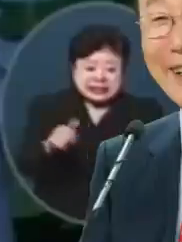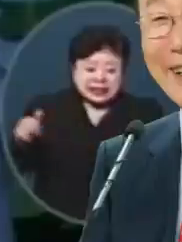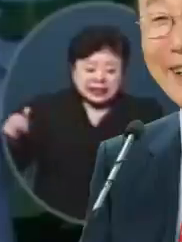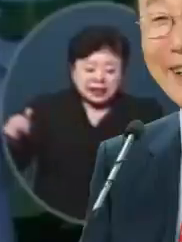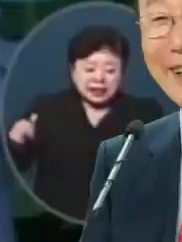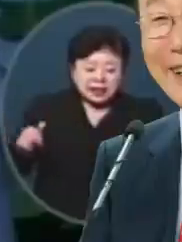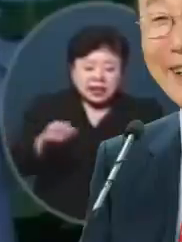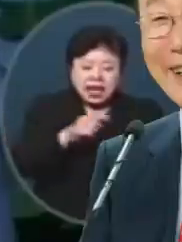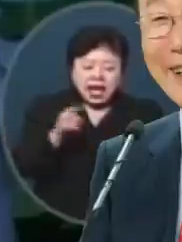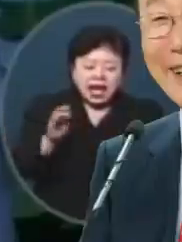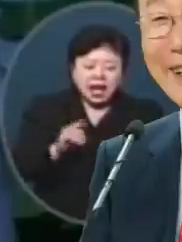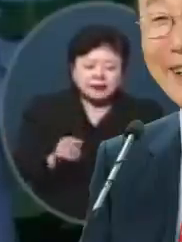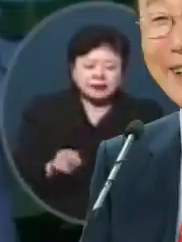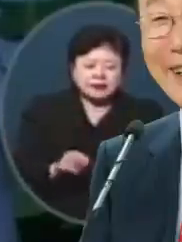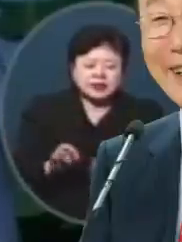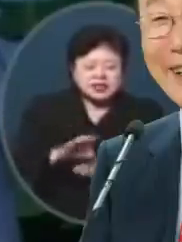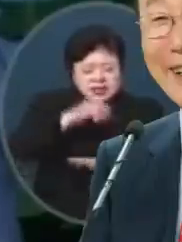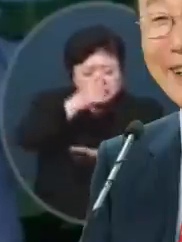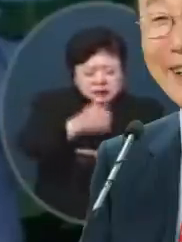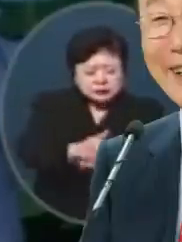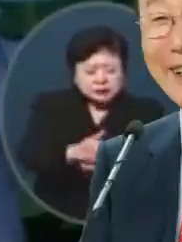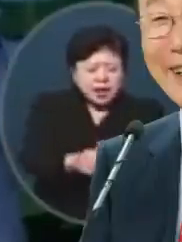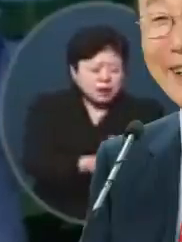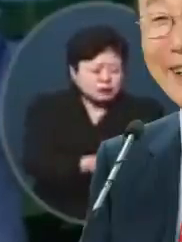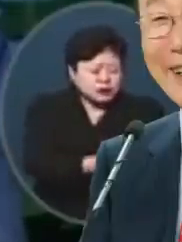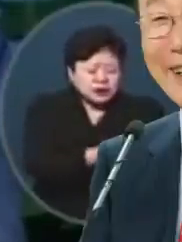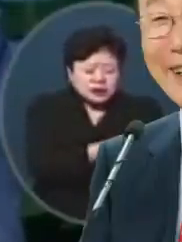아합의 임금 아합의